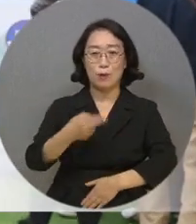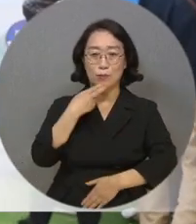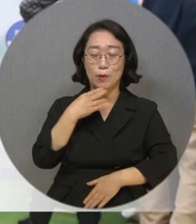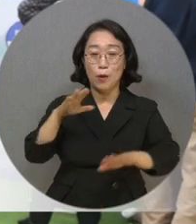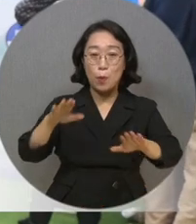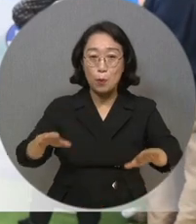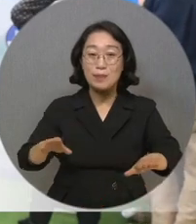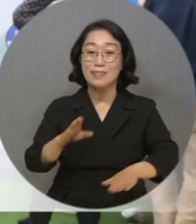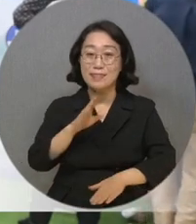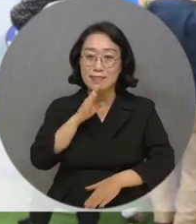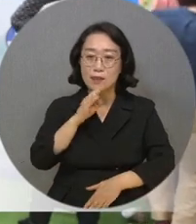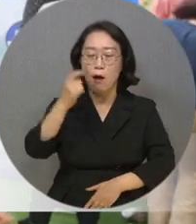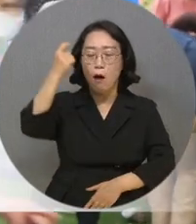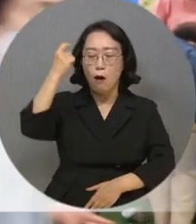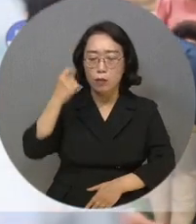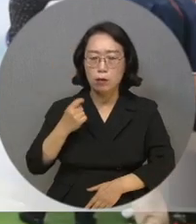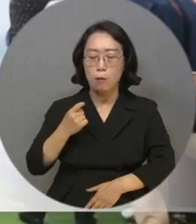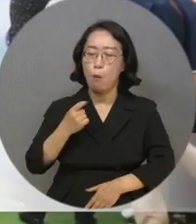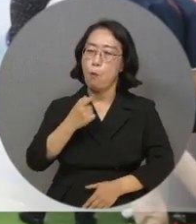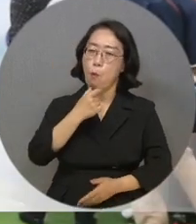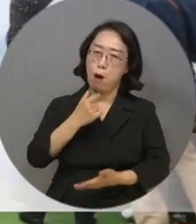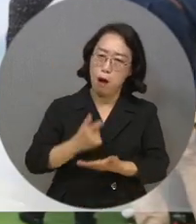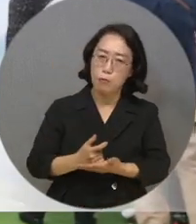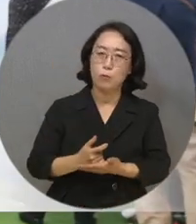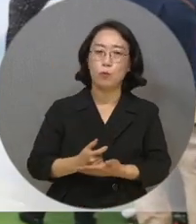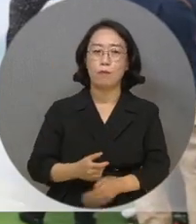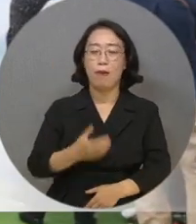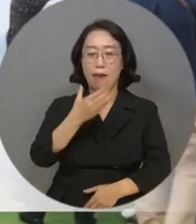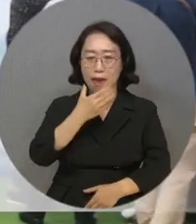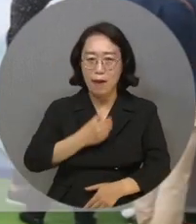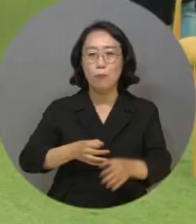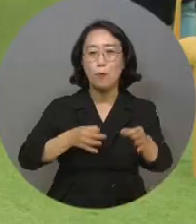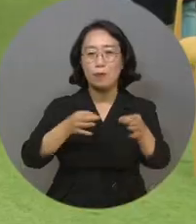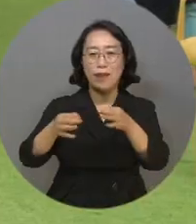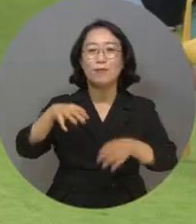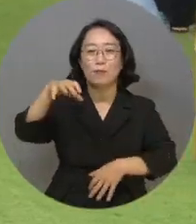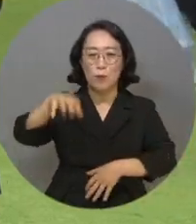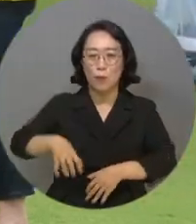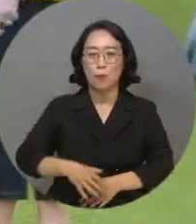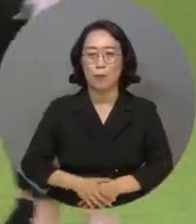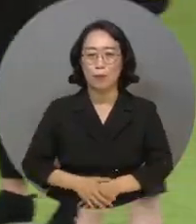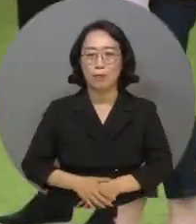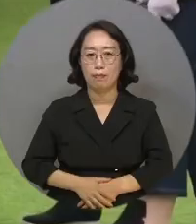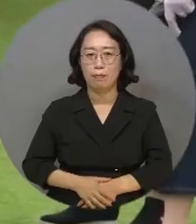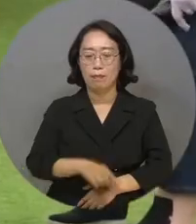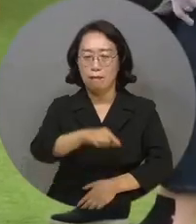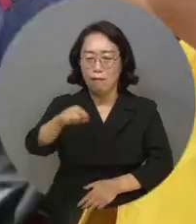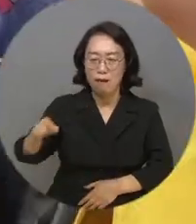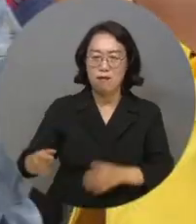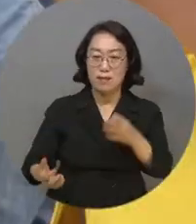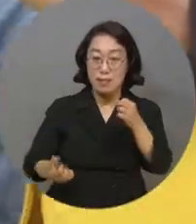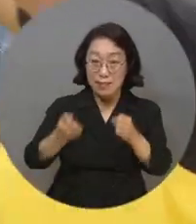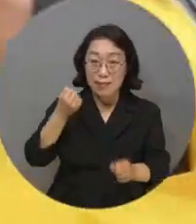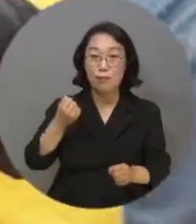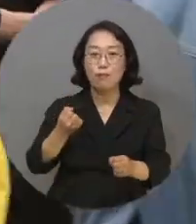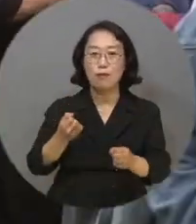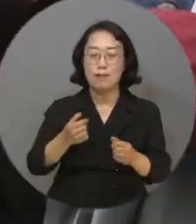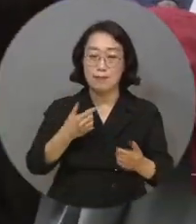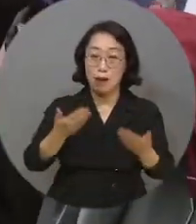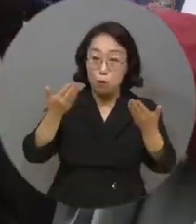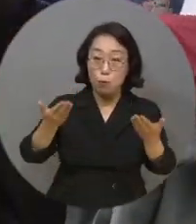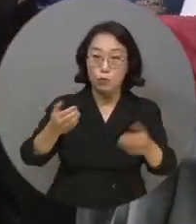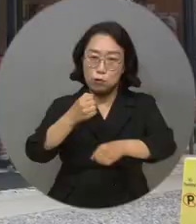오늘 정말로 많은 것을 느꼈던 행복 나눔 바다회였던 것 같습니다. 꾸준 일마다 치하는 자원봉사자들의 값진